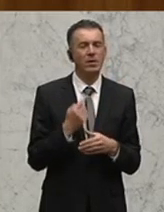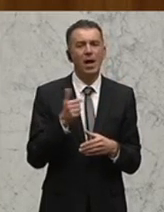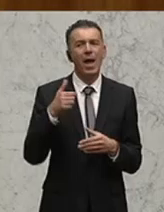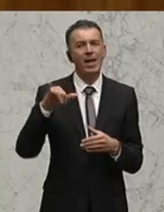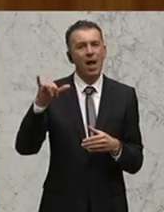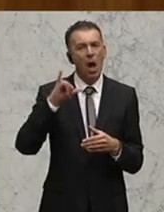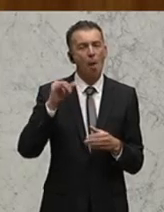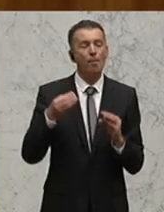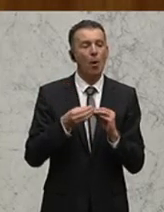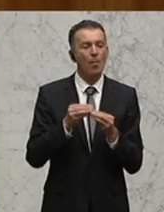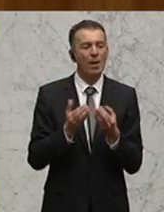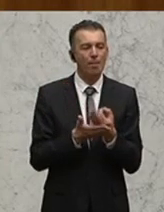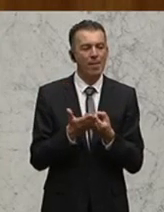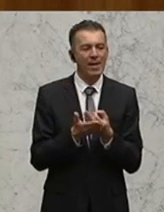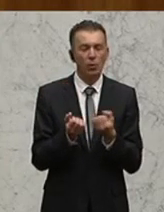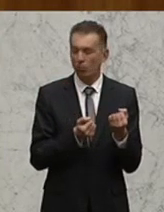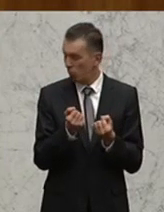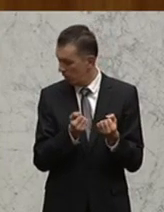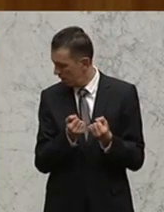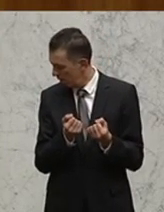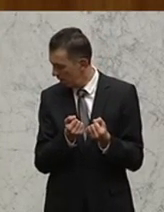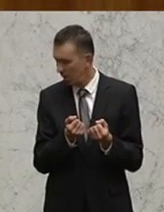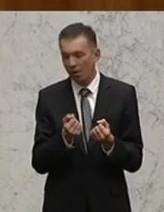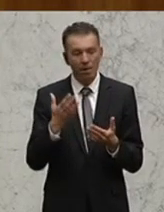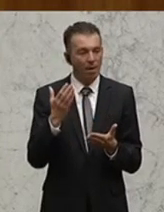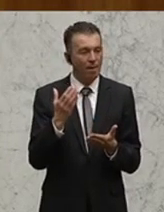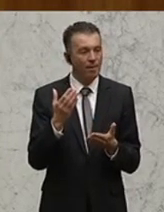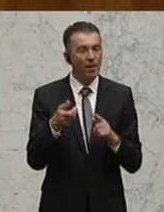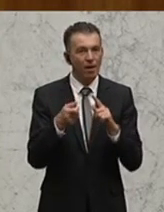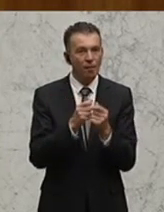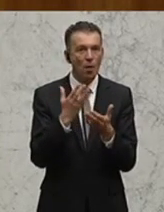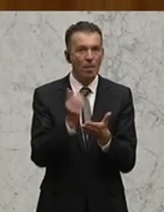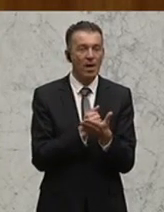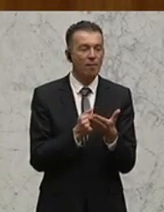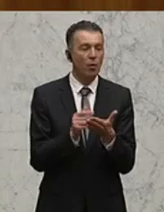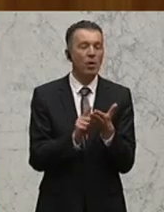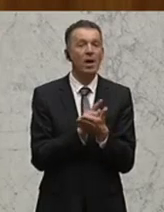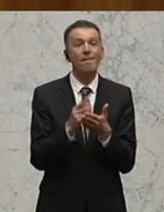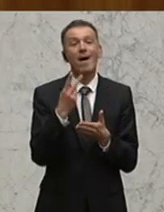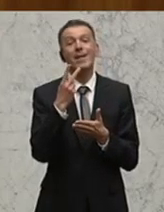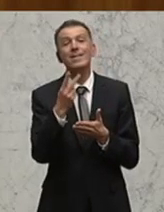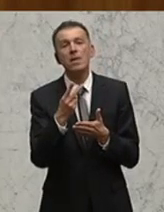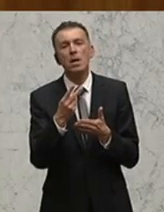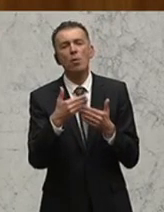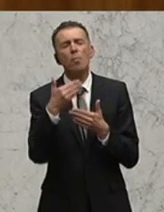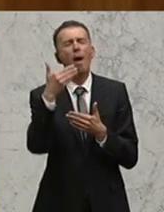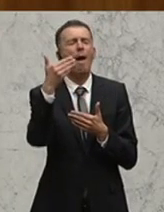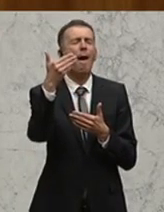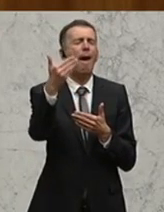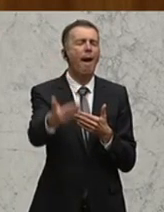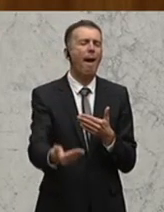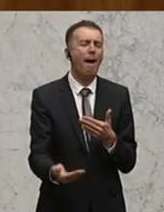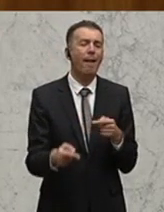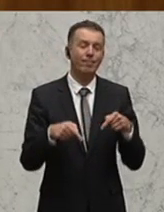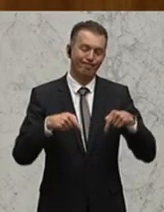in der Bildungspolitik ist, dass man Erfolge von Reformen erst sehr spät einfahren kann. Und das wird auch bei